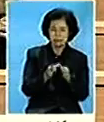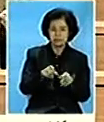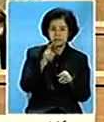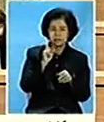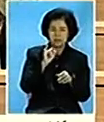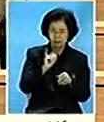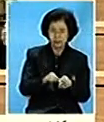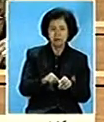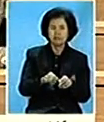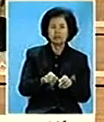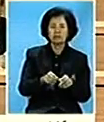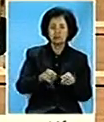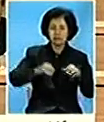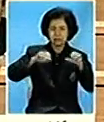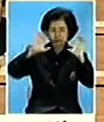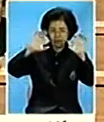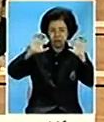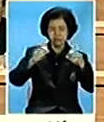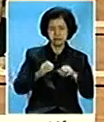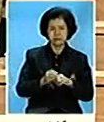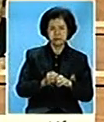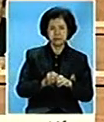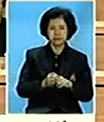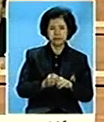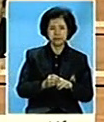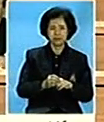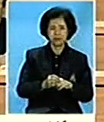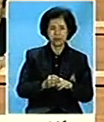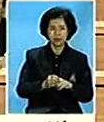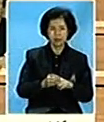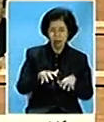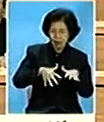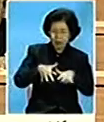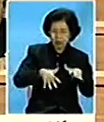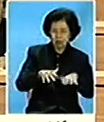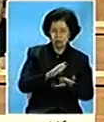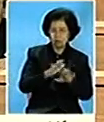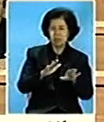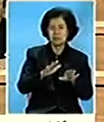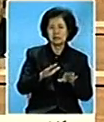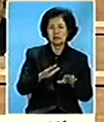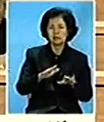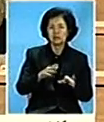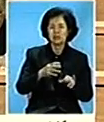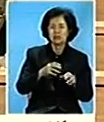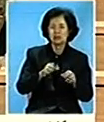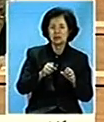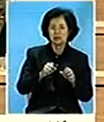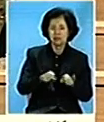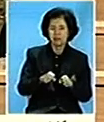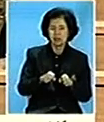เนื่องจากว่ารัฐบาลก็คงประชาชนก็คงจะไม่สามารถที่จ